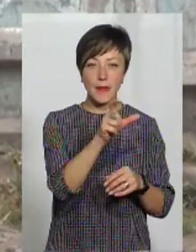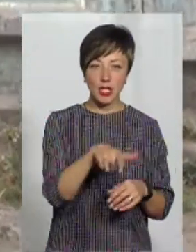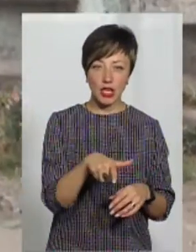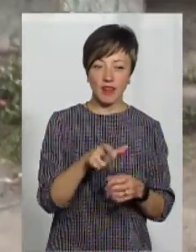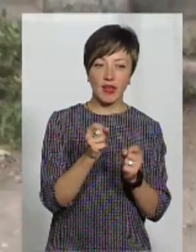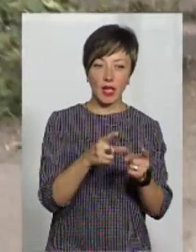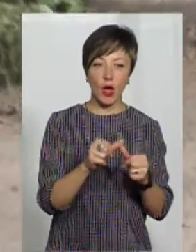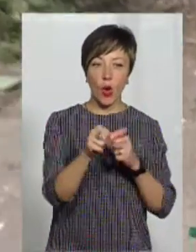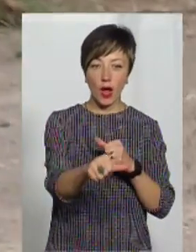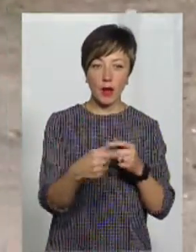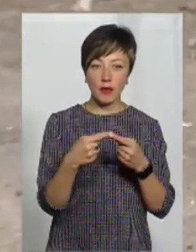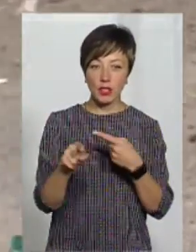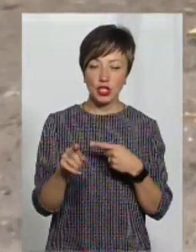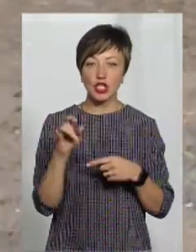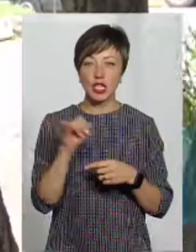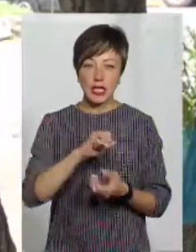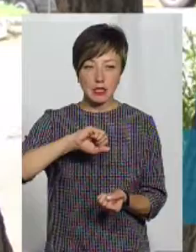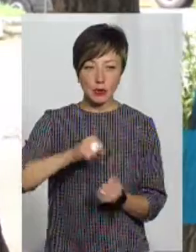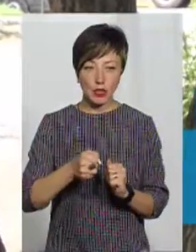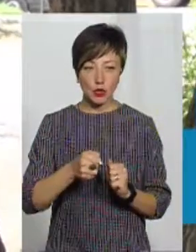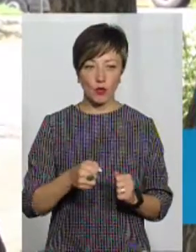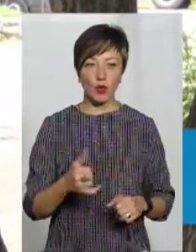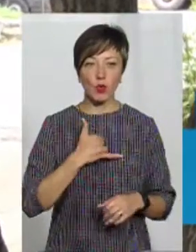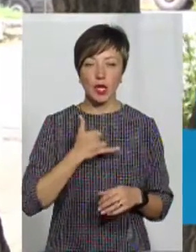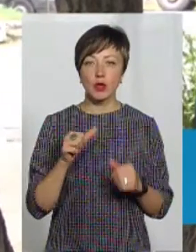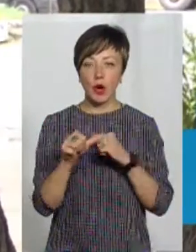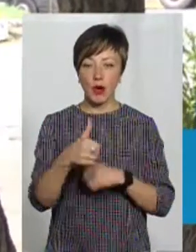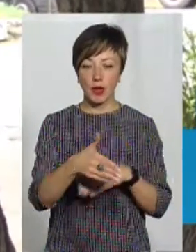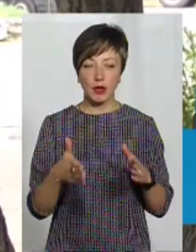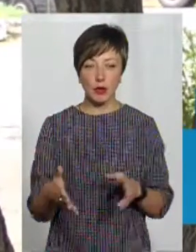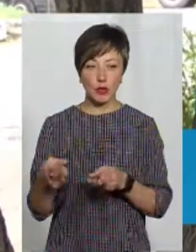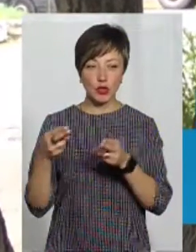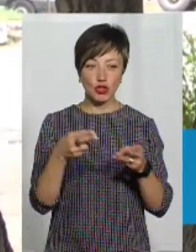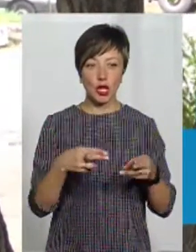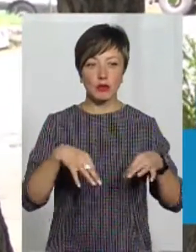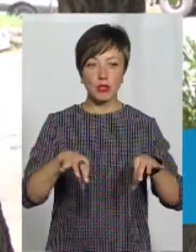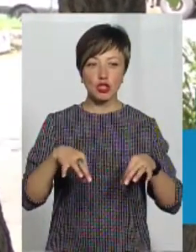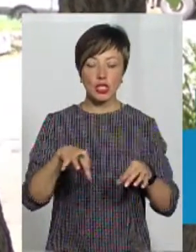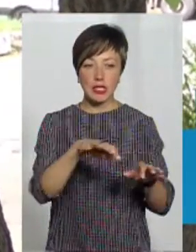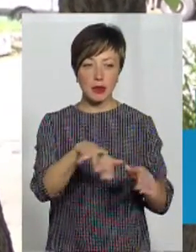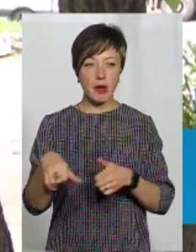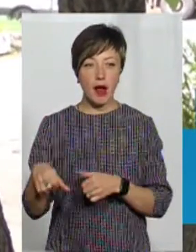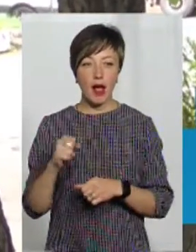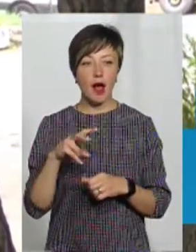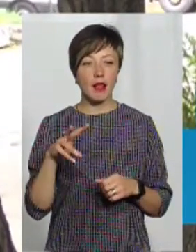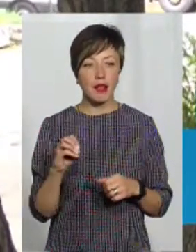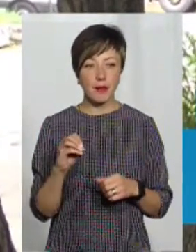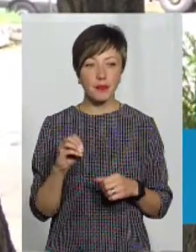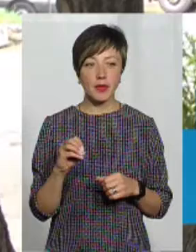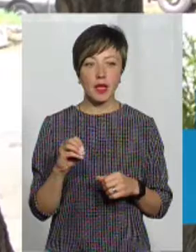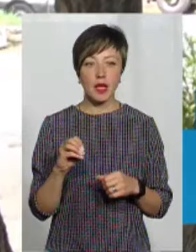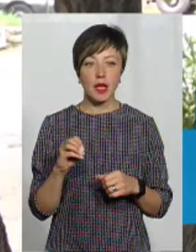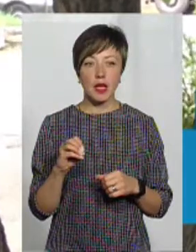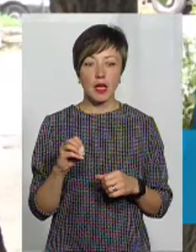викидають не тільки окремо від інших відходів, а й спресовують. У нас є окремий контейнер, туди приїжджає машина, вона забирає, але пляшки